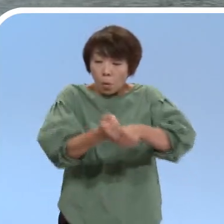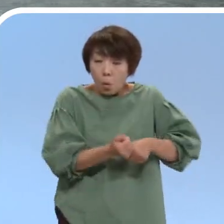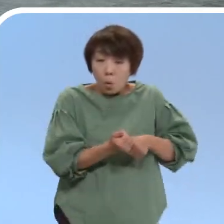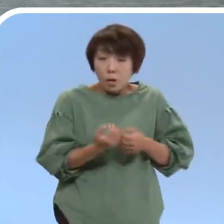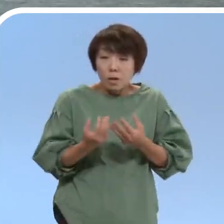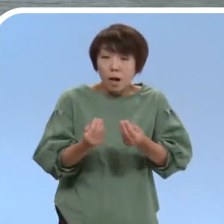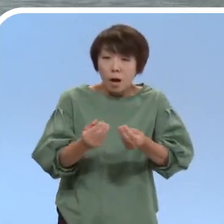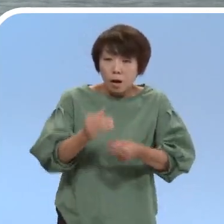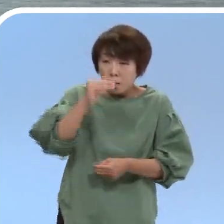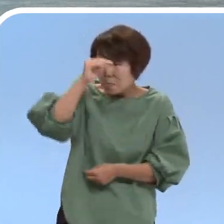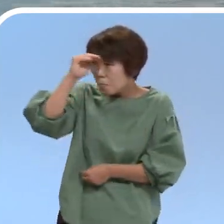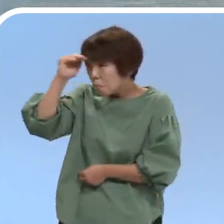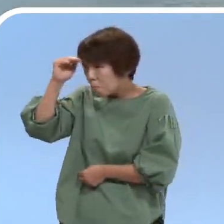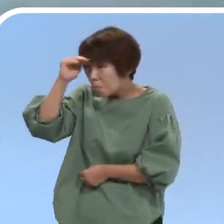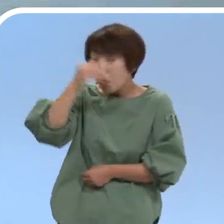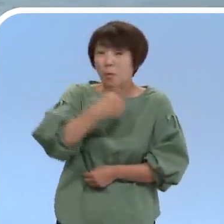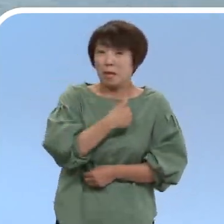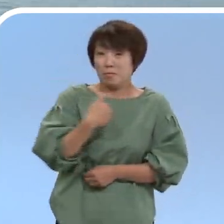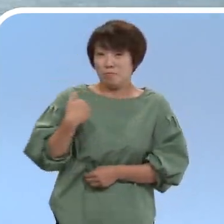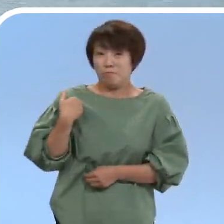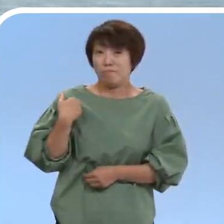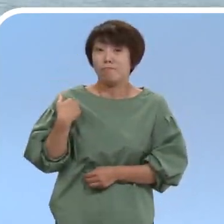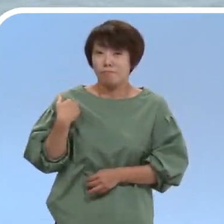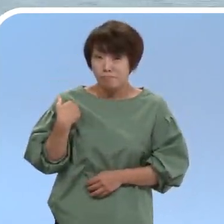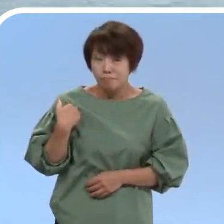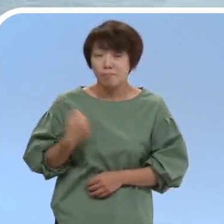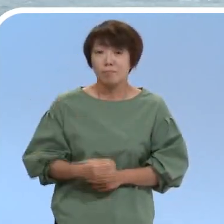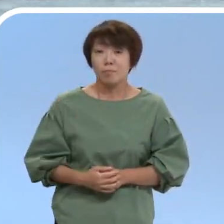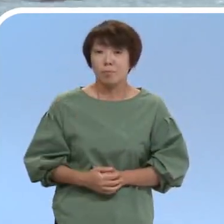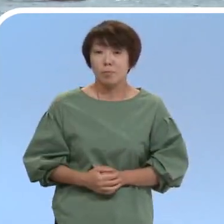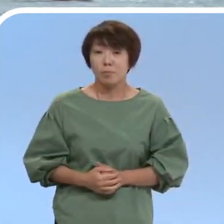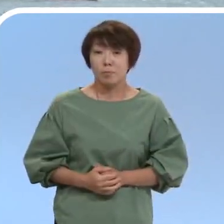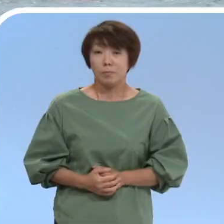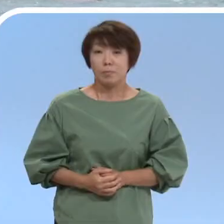乗船しているとこんな見どころも。